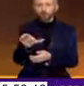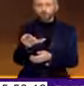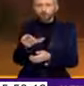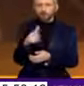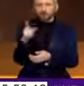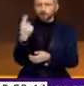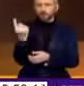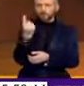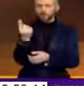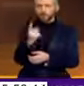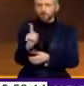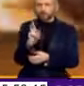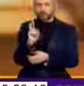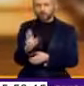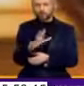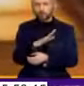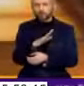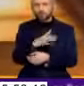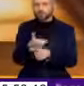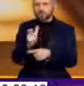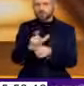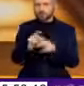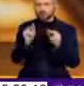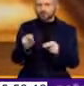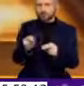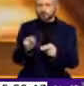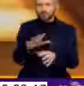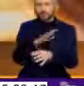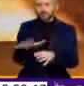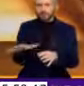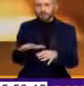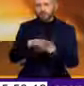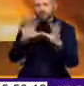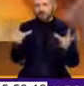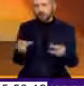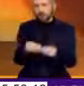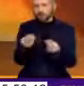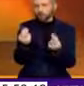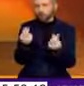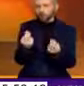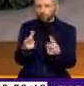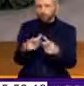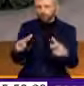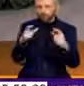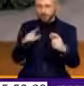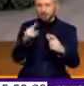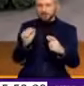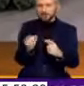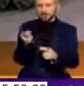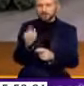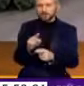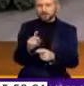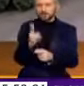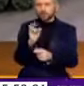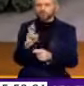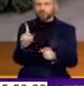кажучи, газові лічильники для того, щоб було максимально чесно і не проходили загальні суми за ті куби,